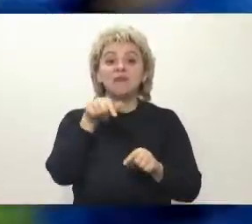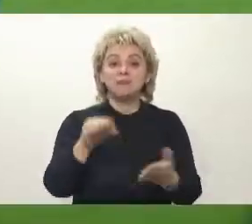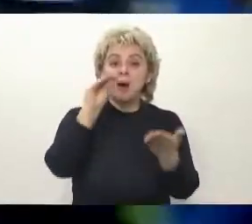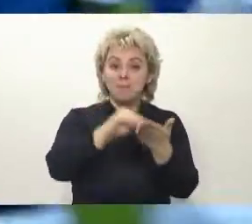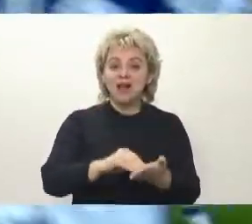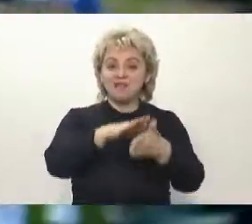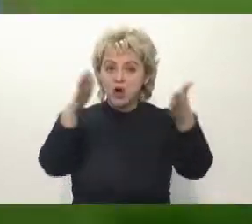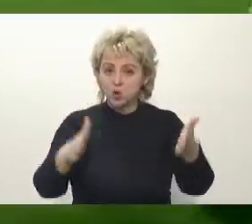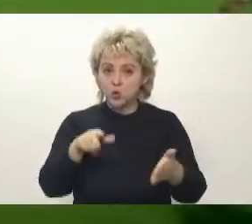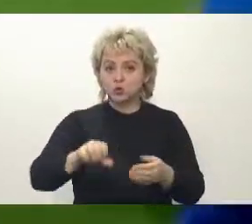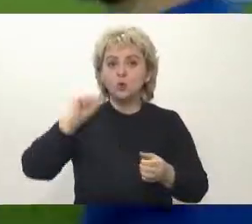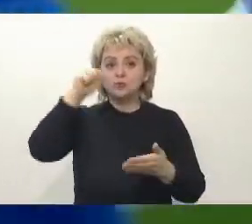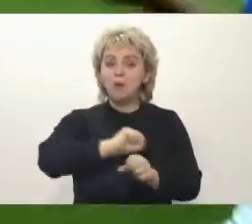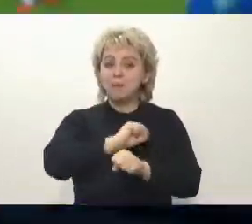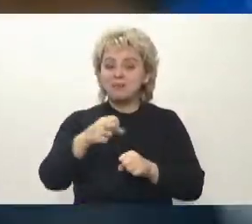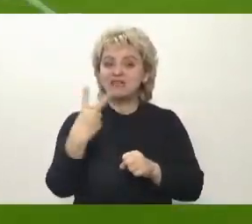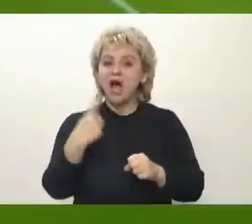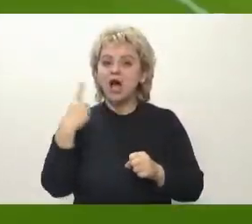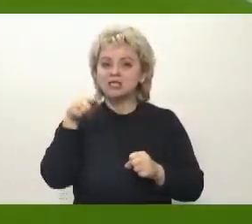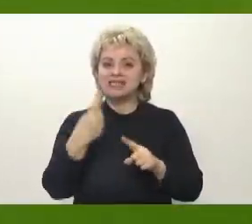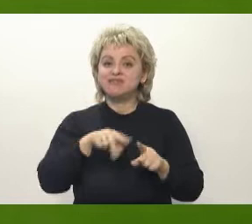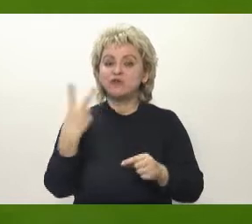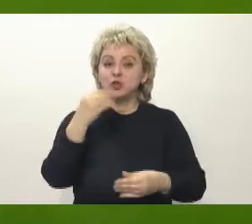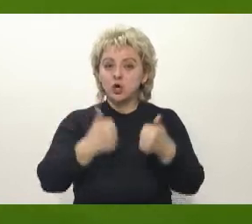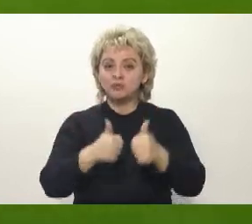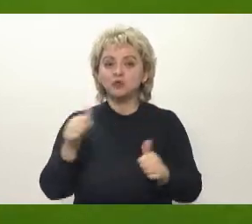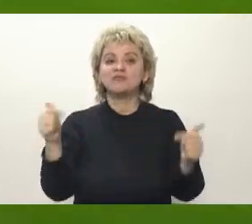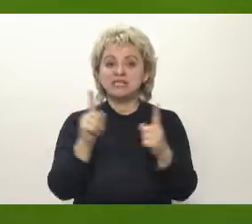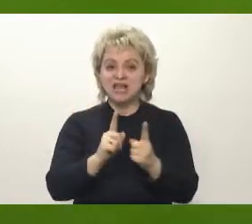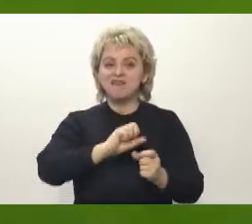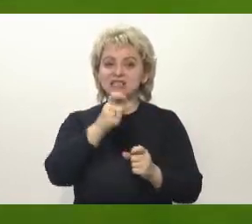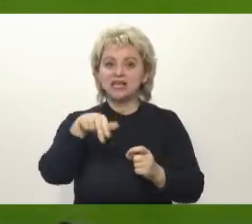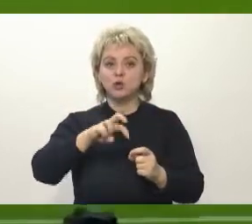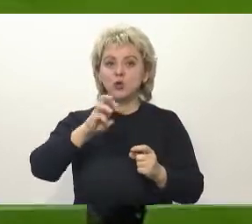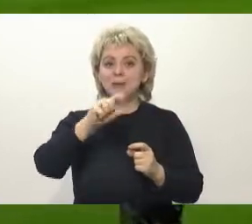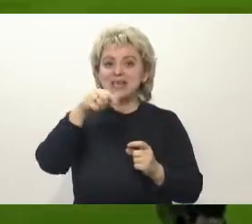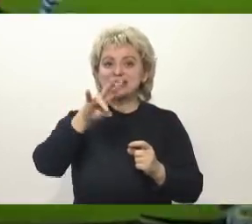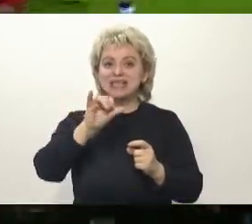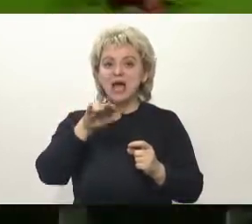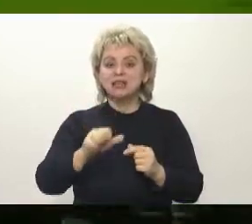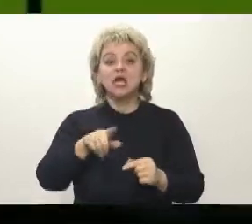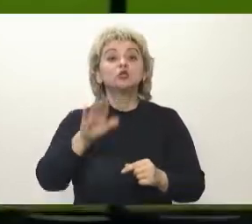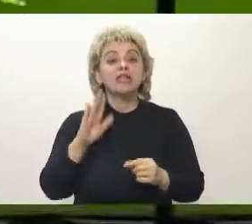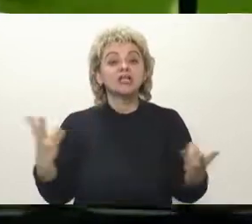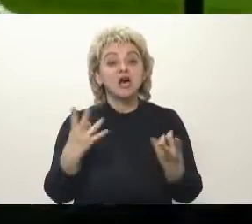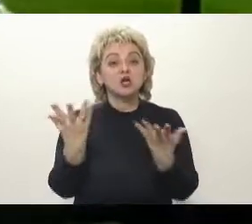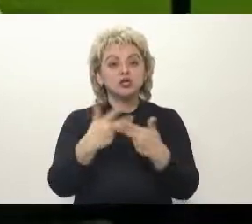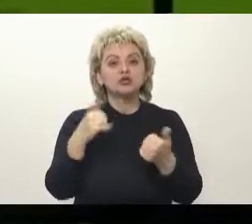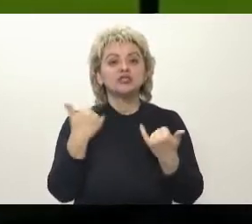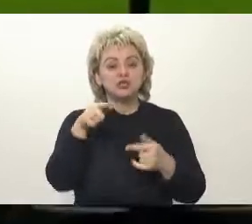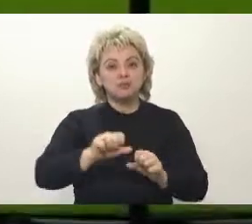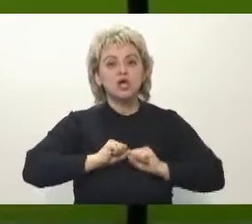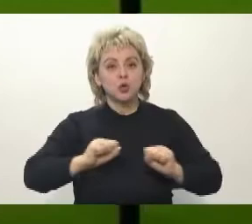оконфузил вратаря. Узбекистан победил 2-1 и во втором туре встретится в воскресенье с Туркменистаном. Стоит рассчитывать, что теперь